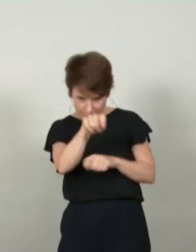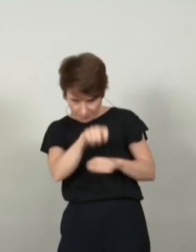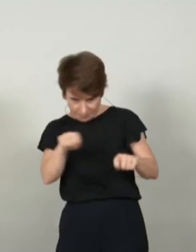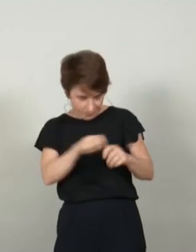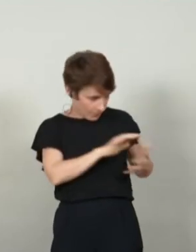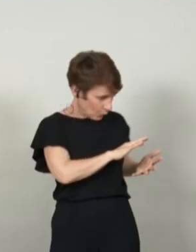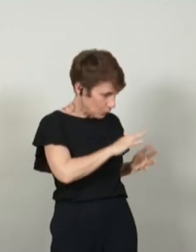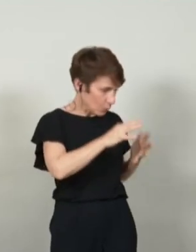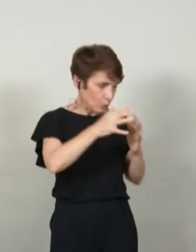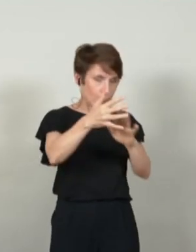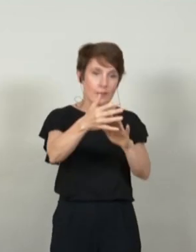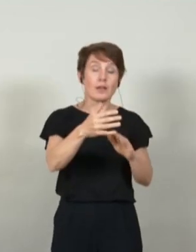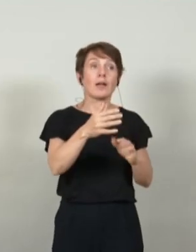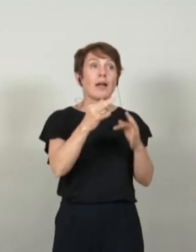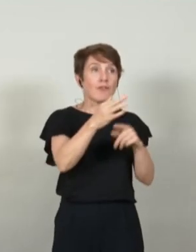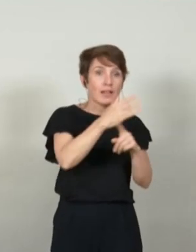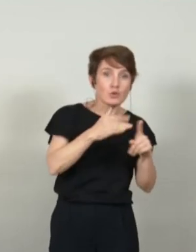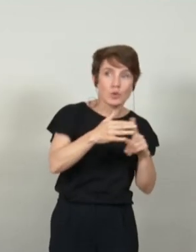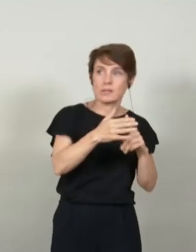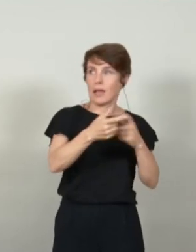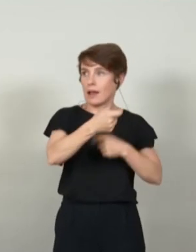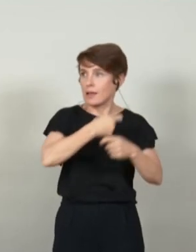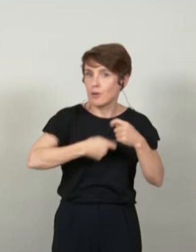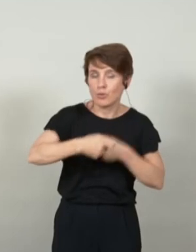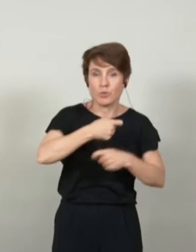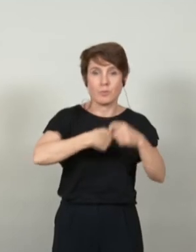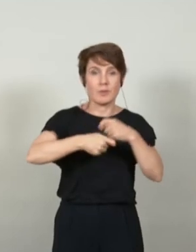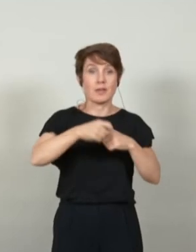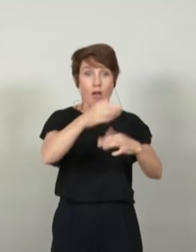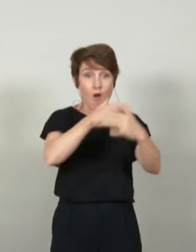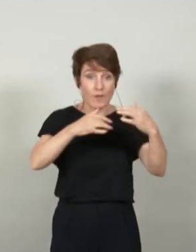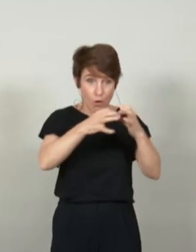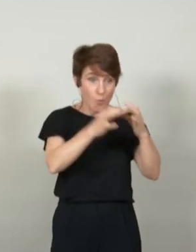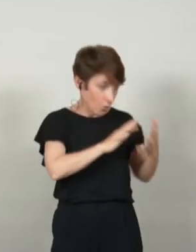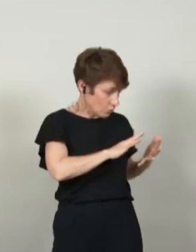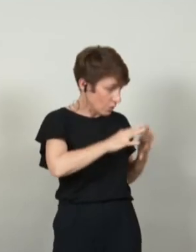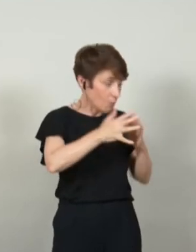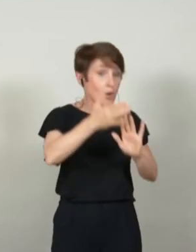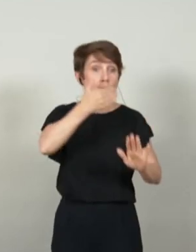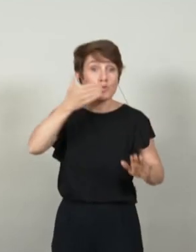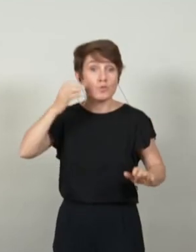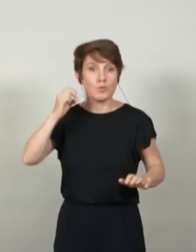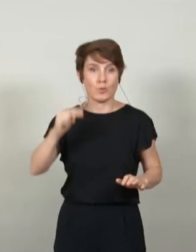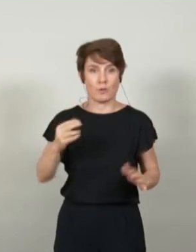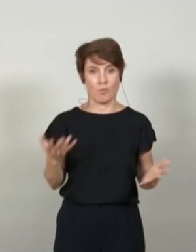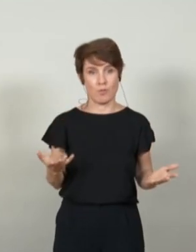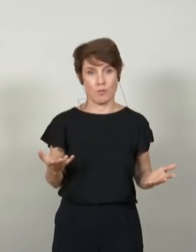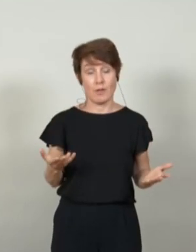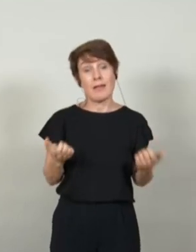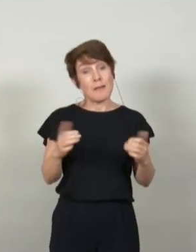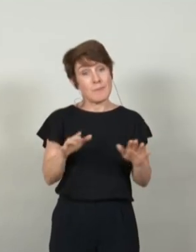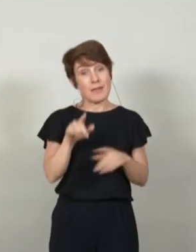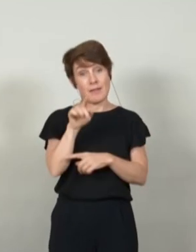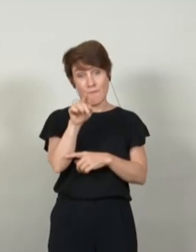en matière sociale en matière économique et en matière environnementale mais cela vous l'avez